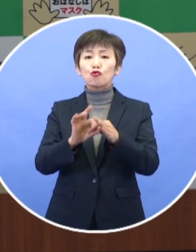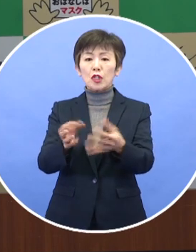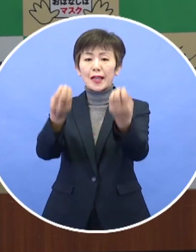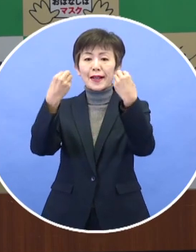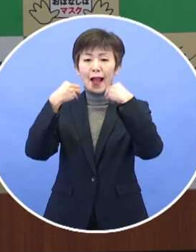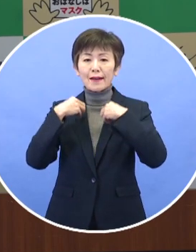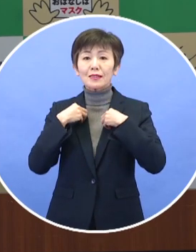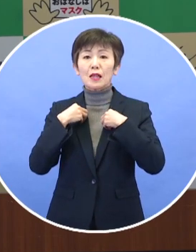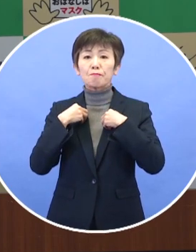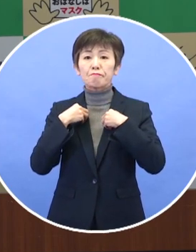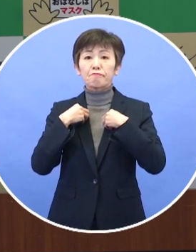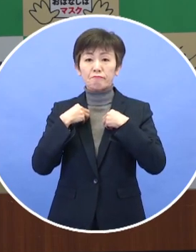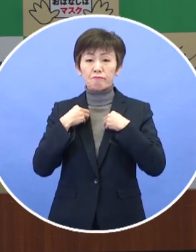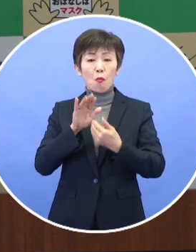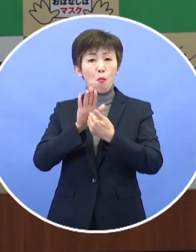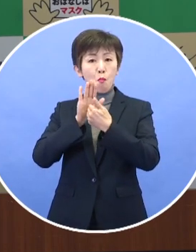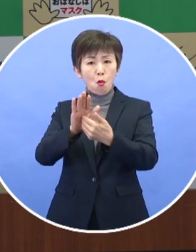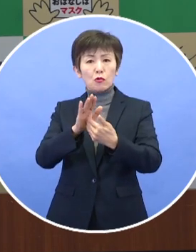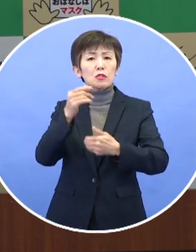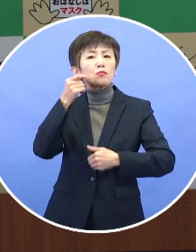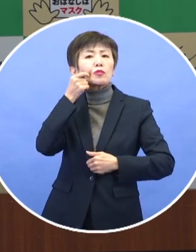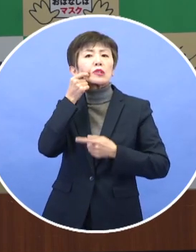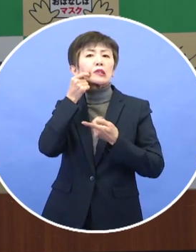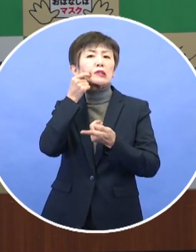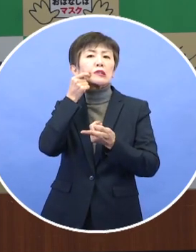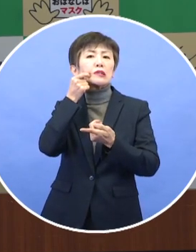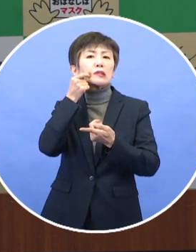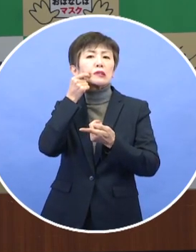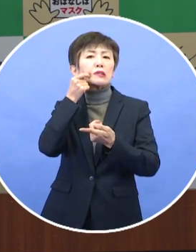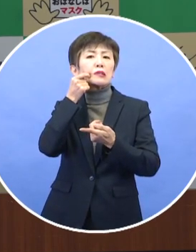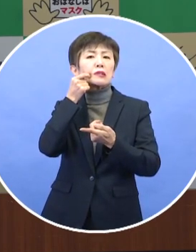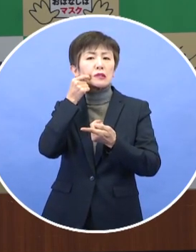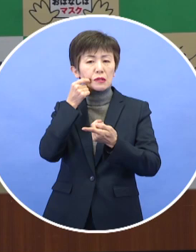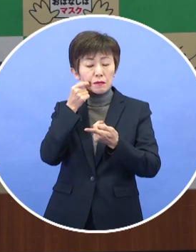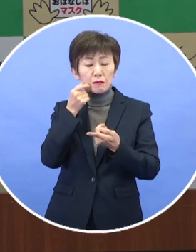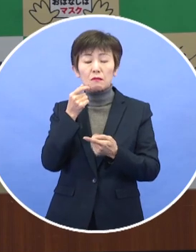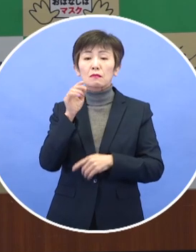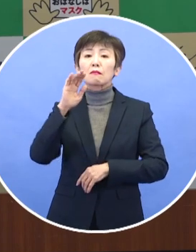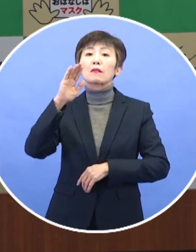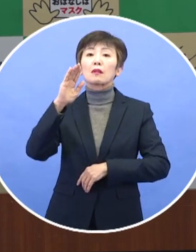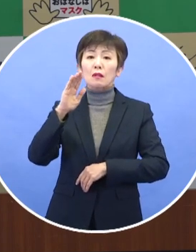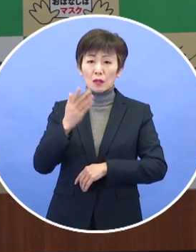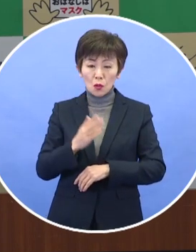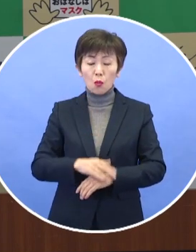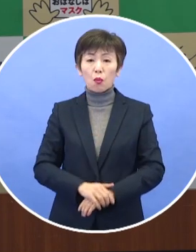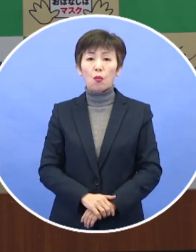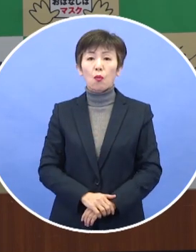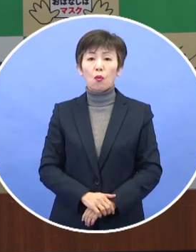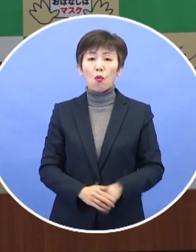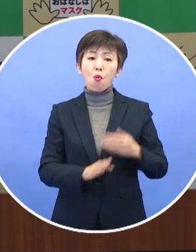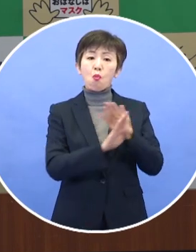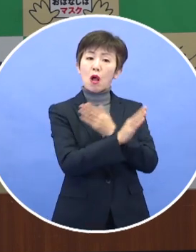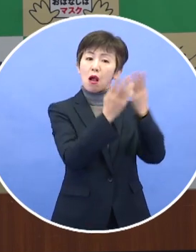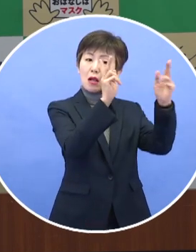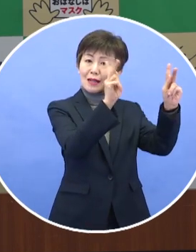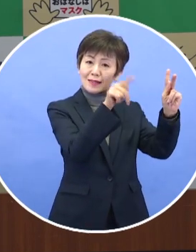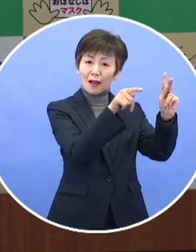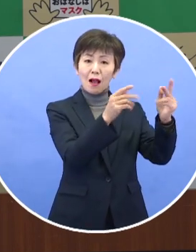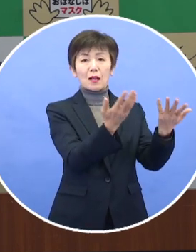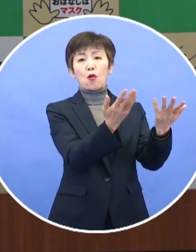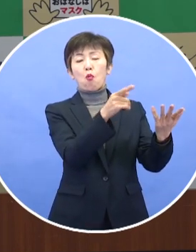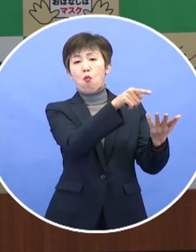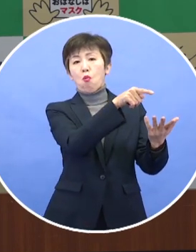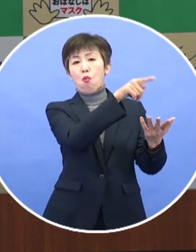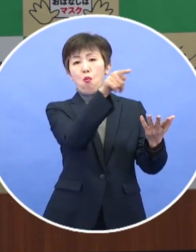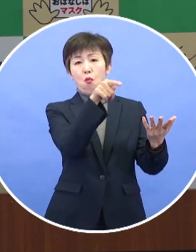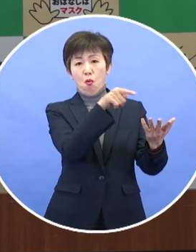染防止というのが難しいということになります。ただですね、そういう意味ではその他の会社とか、学校も含